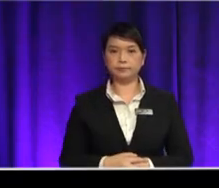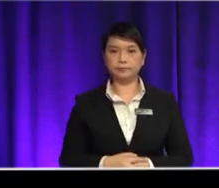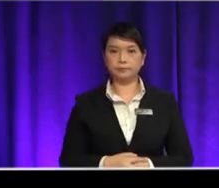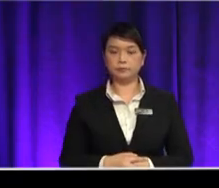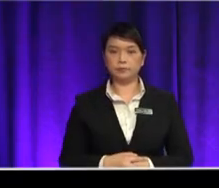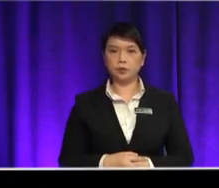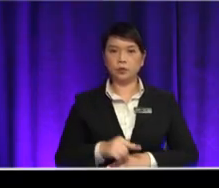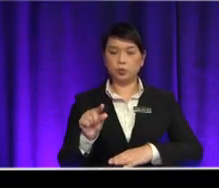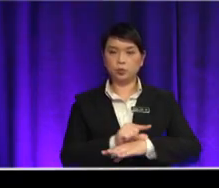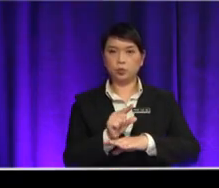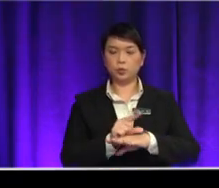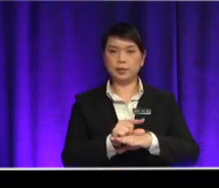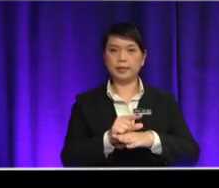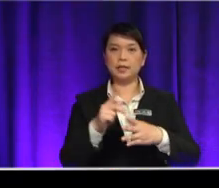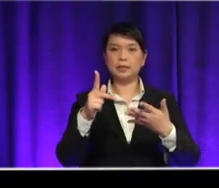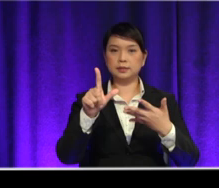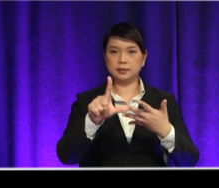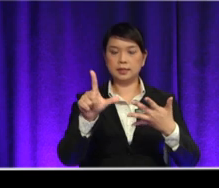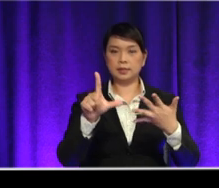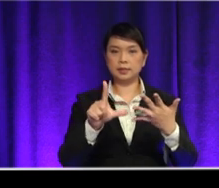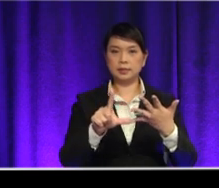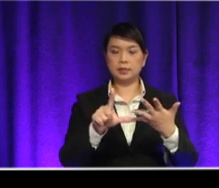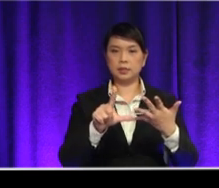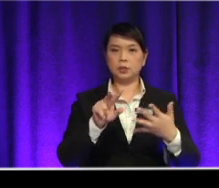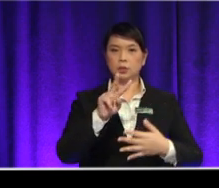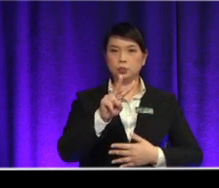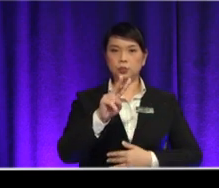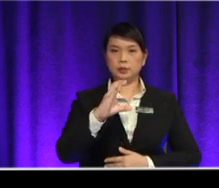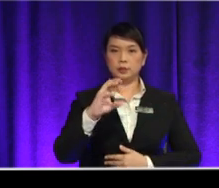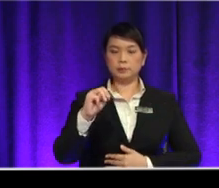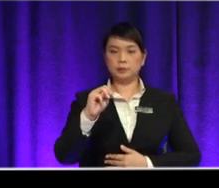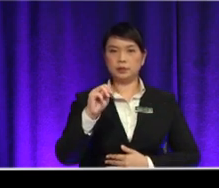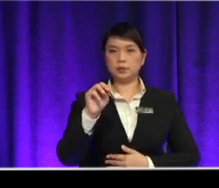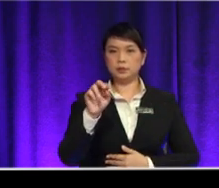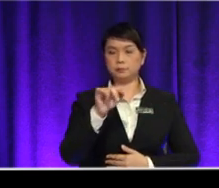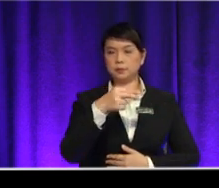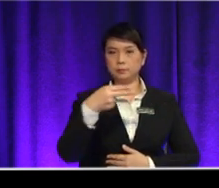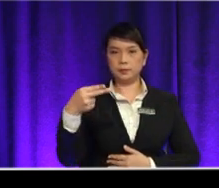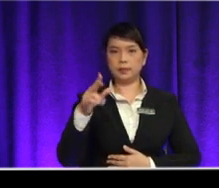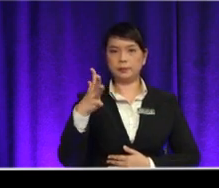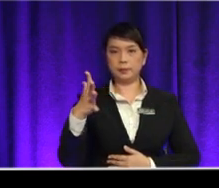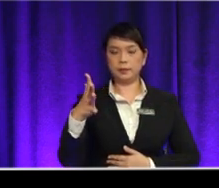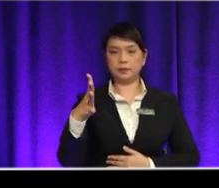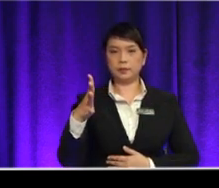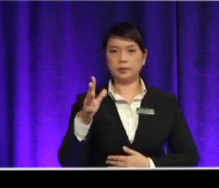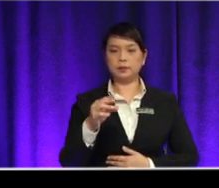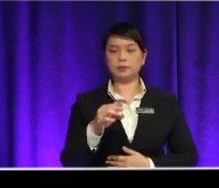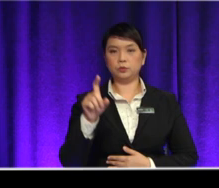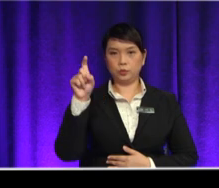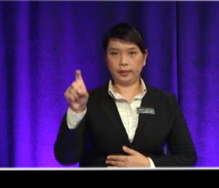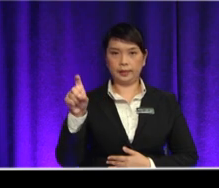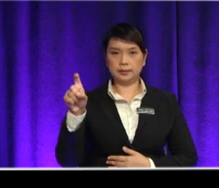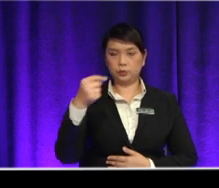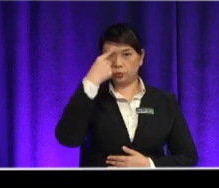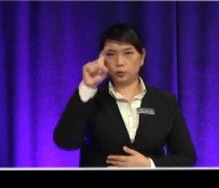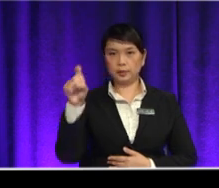skala 2 cm kepada 15 buah buku pada paksi X dan 2 cm